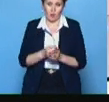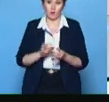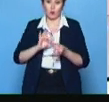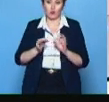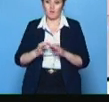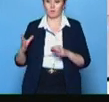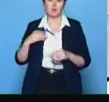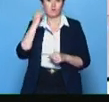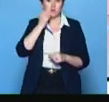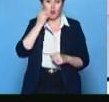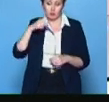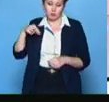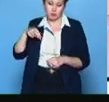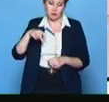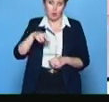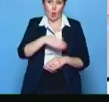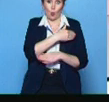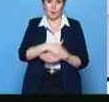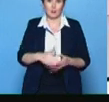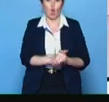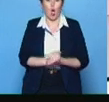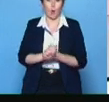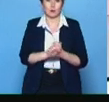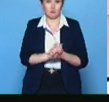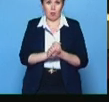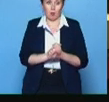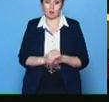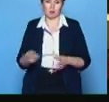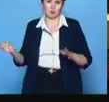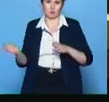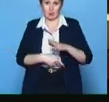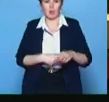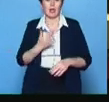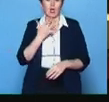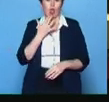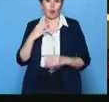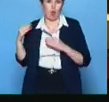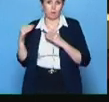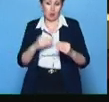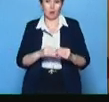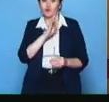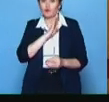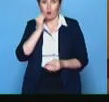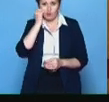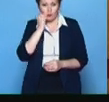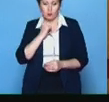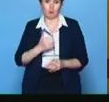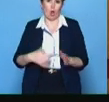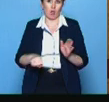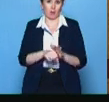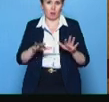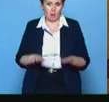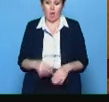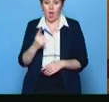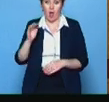улицу Союзную по зебре, когда их сбила иномарка. 67-летняя женщина погибла на месте. Ребенок в тяжелом состоянии доставлен в